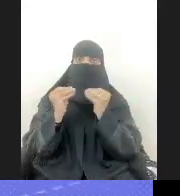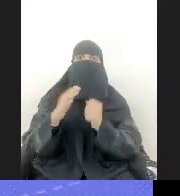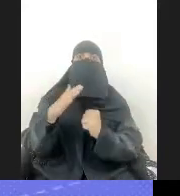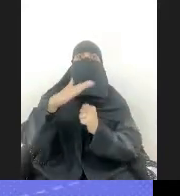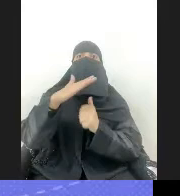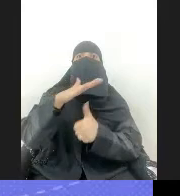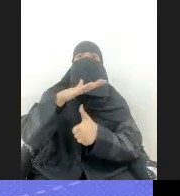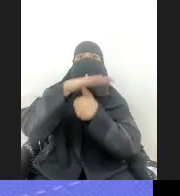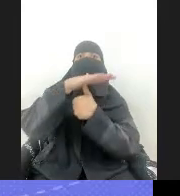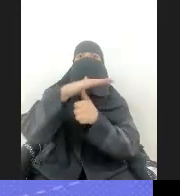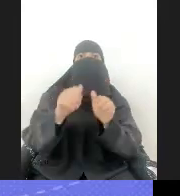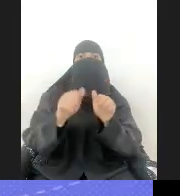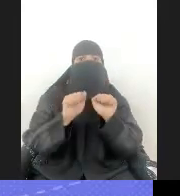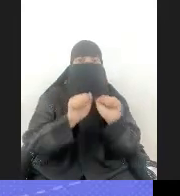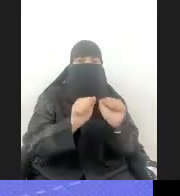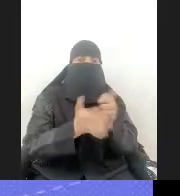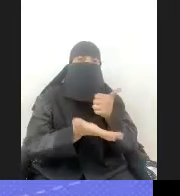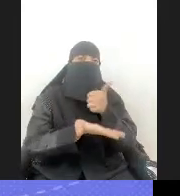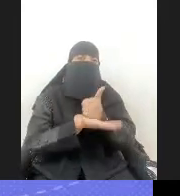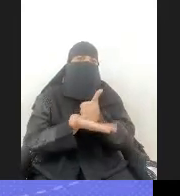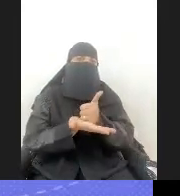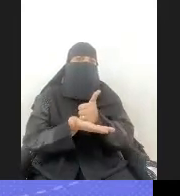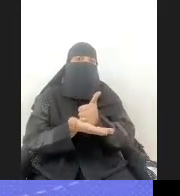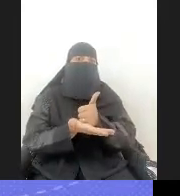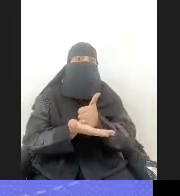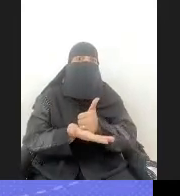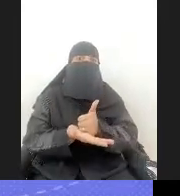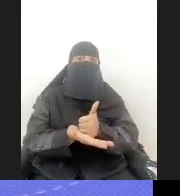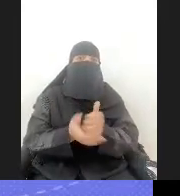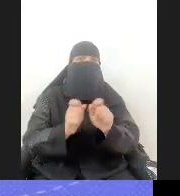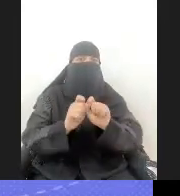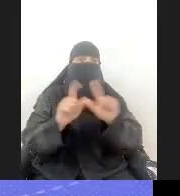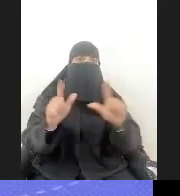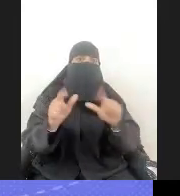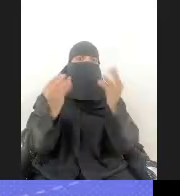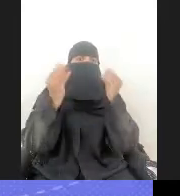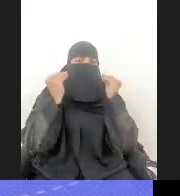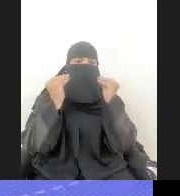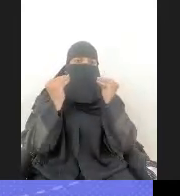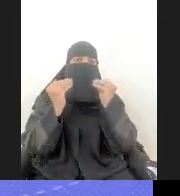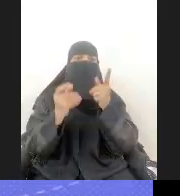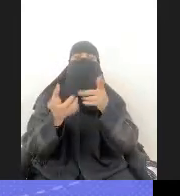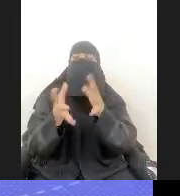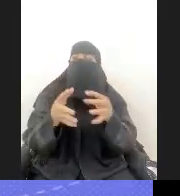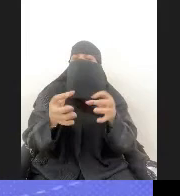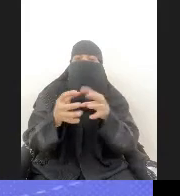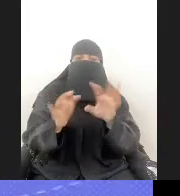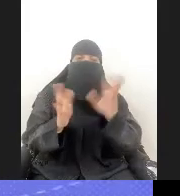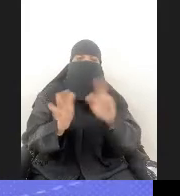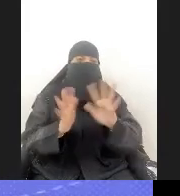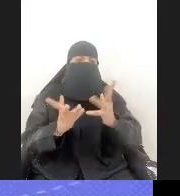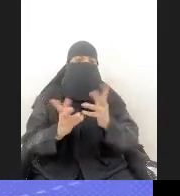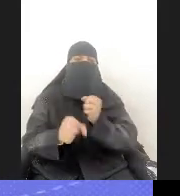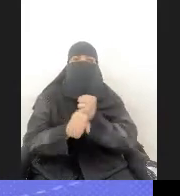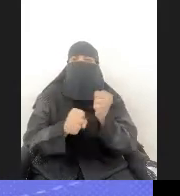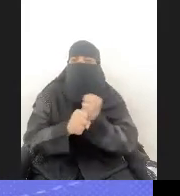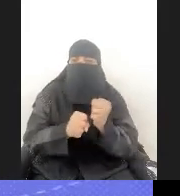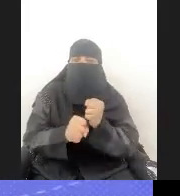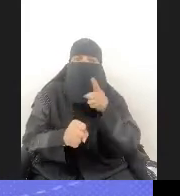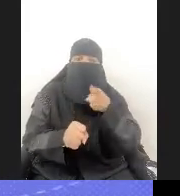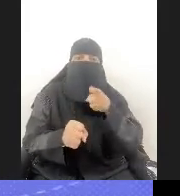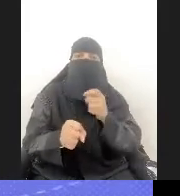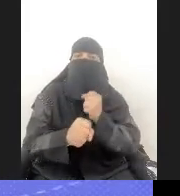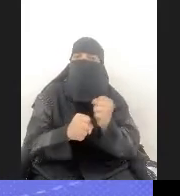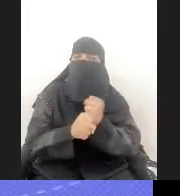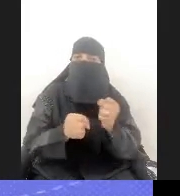للتصميم التعليمي. لماذا؟ لأنها تفسر ماذا أو كيف يحدث أو تحدث عملية